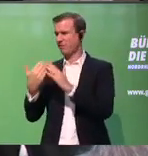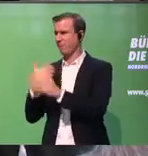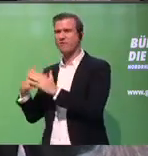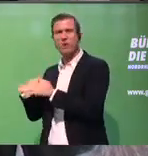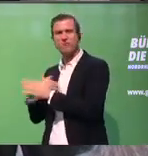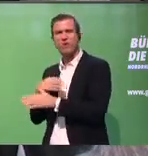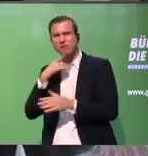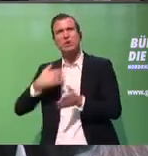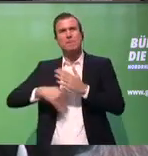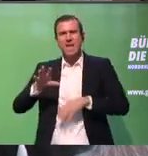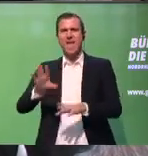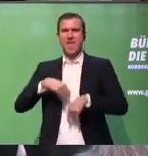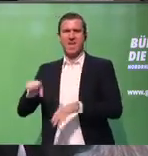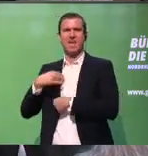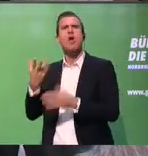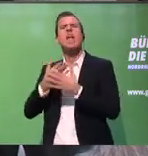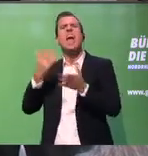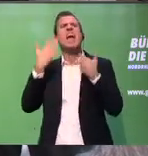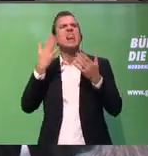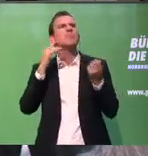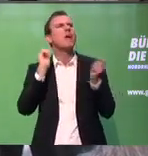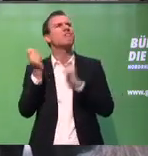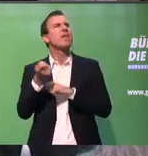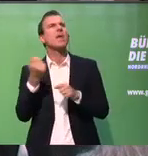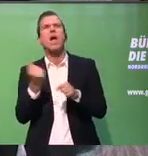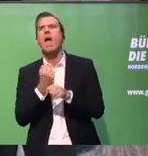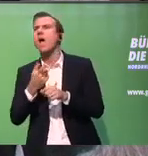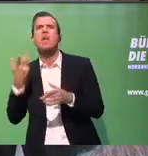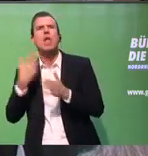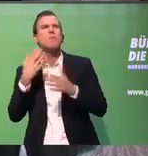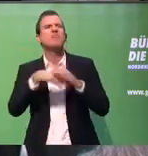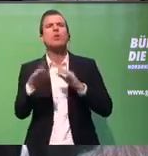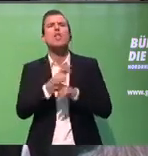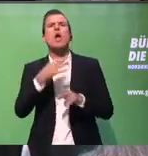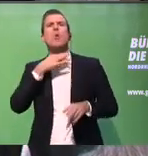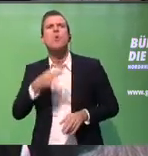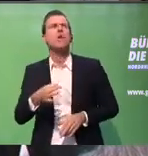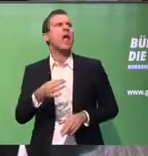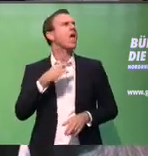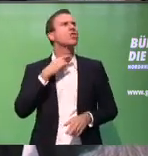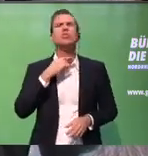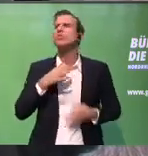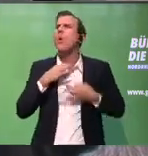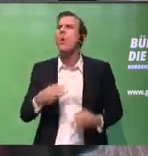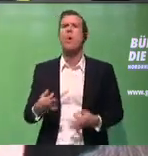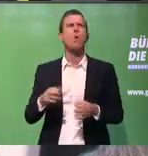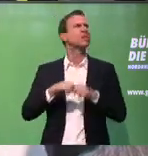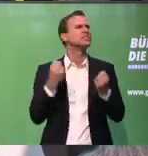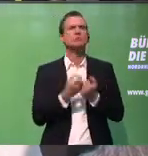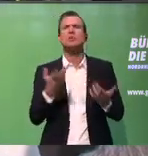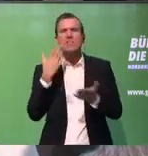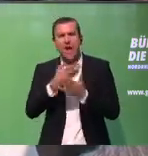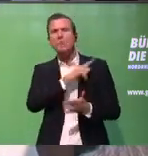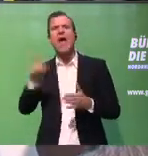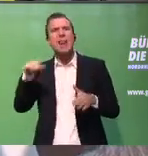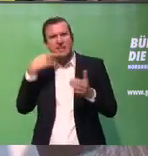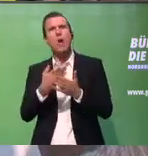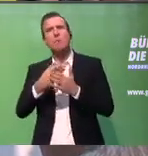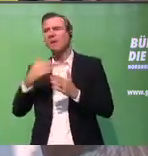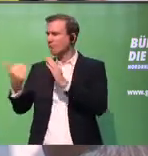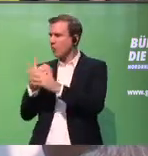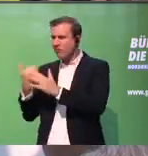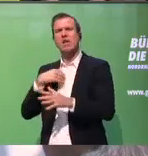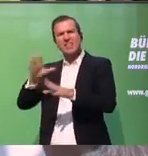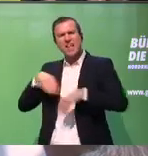wo Menschen vor Klimawandel hinfliehen, vor Hunger, vor Not. Wir wollen mehr Solidarität und mehr Öffnung